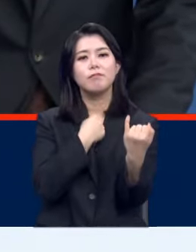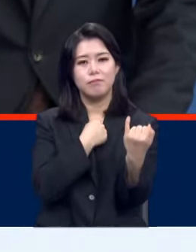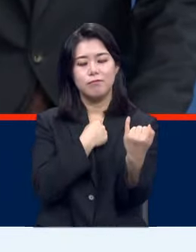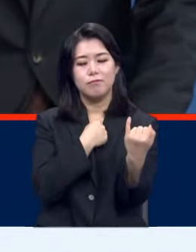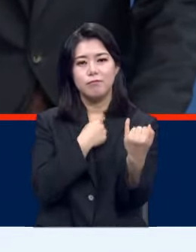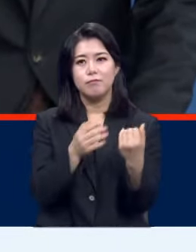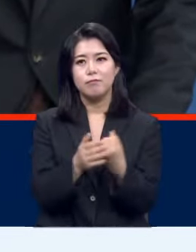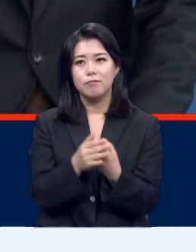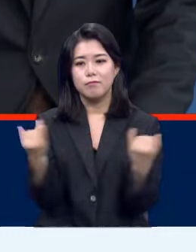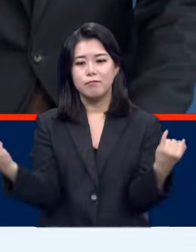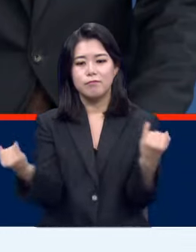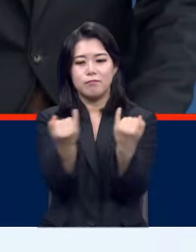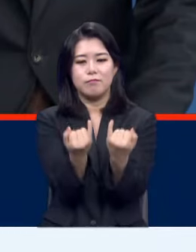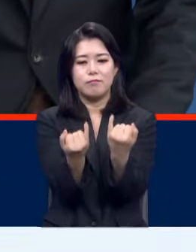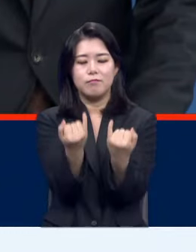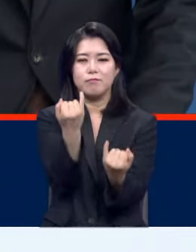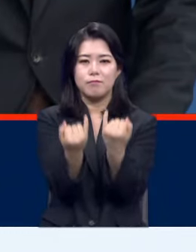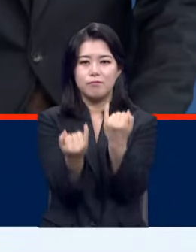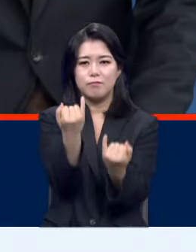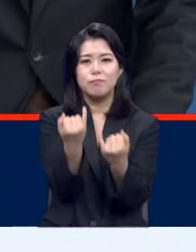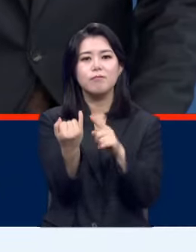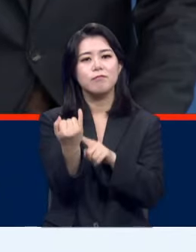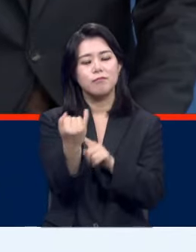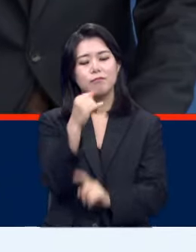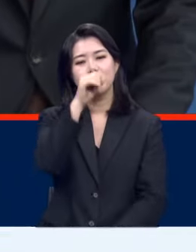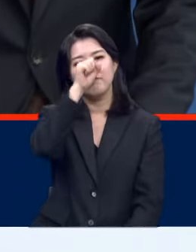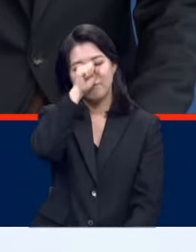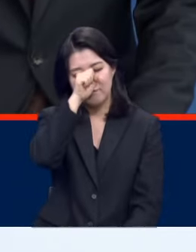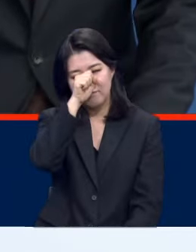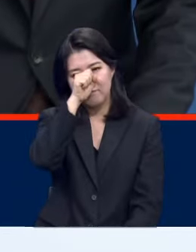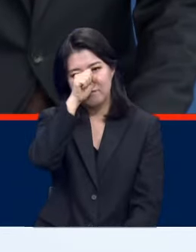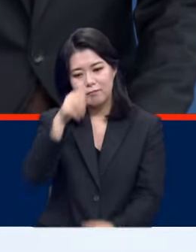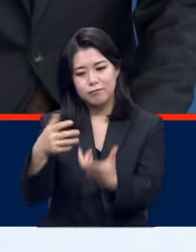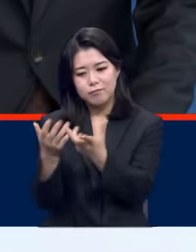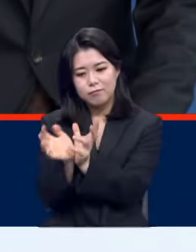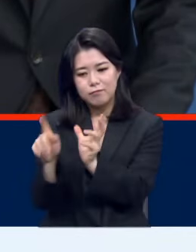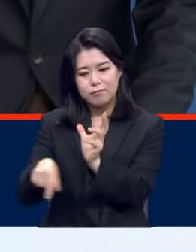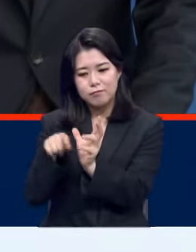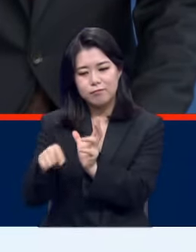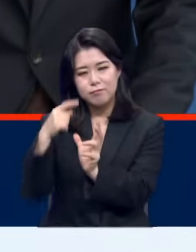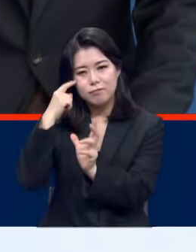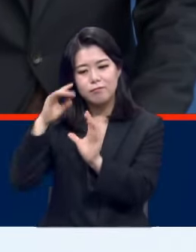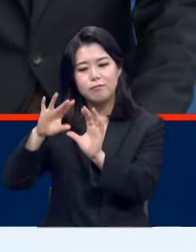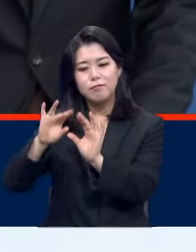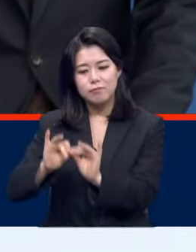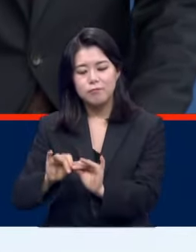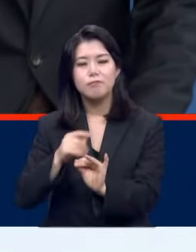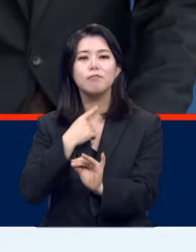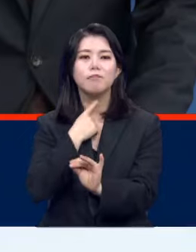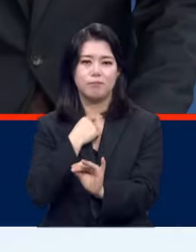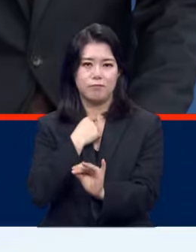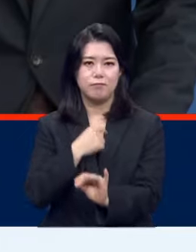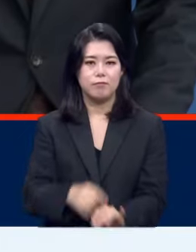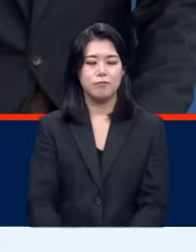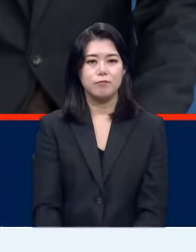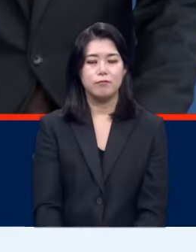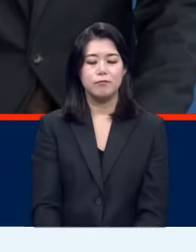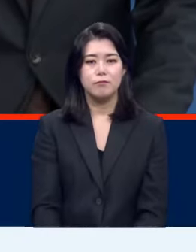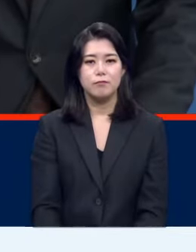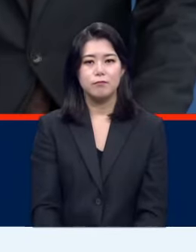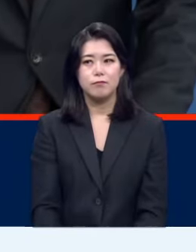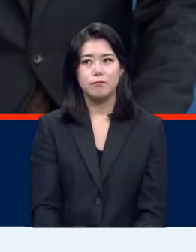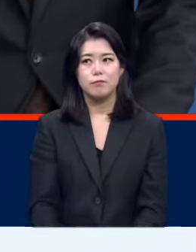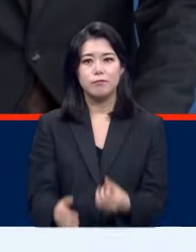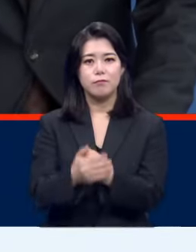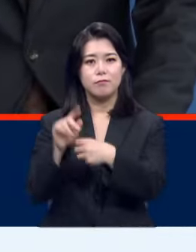때문에 여성이 더 경쟁력 있는 사람을 자라는 이러한 당내의 의견이 이미 모아진 상태였다는 말씀도 드립니다네